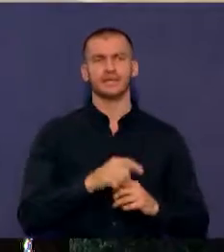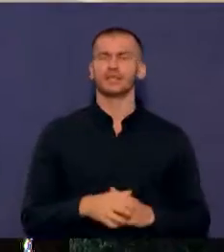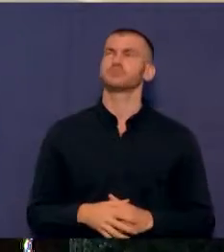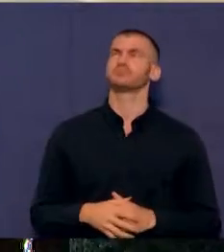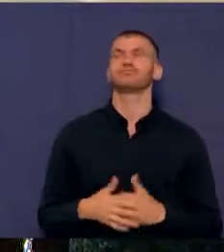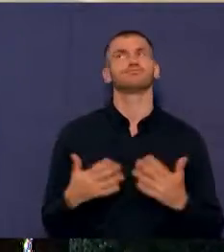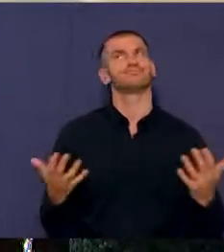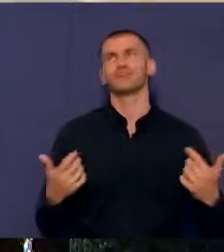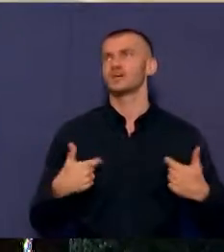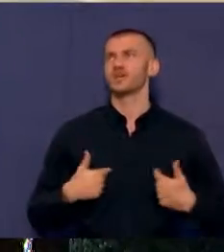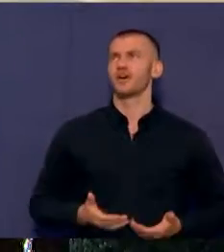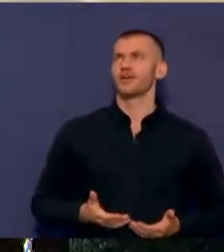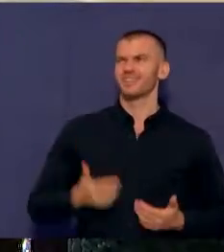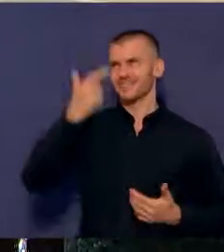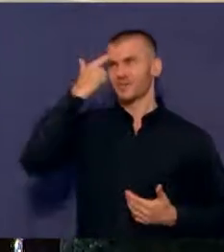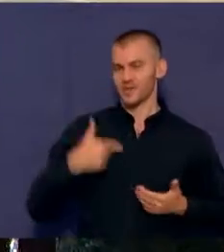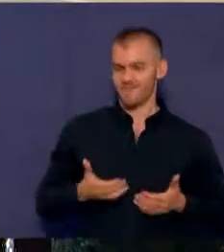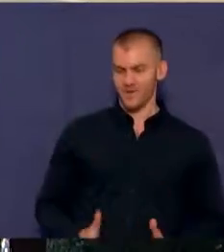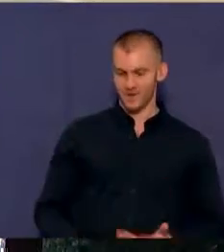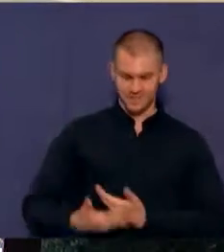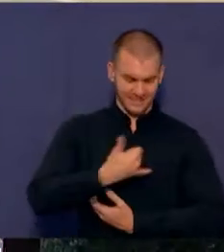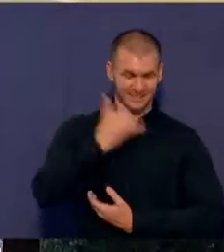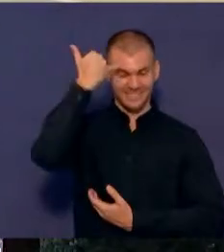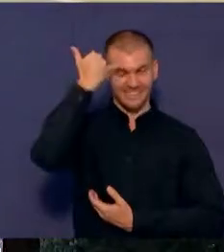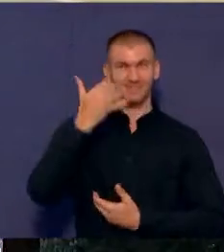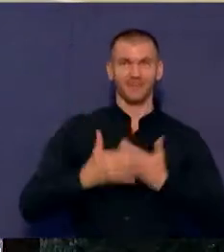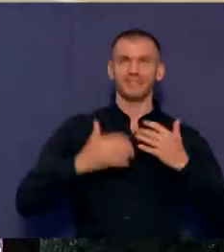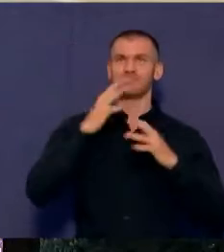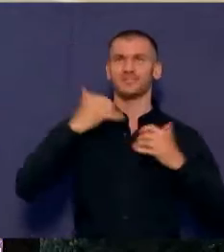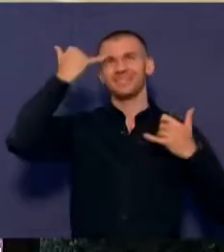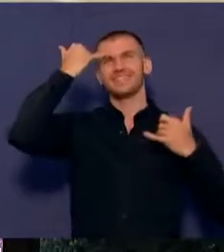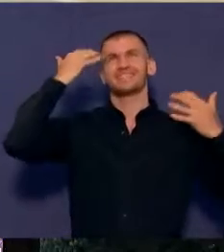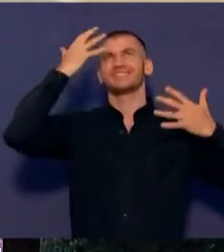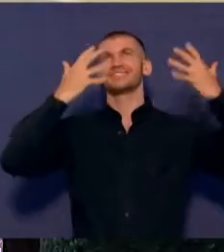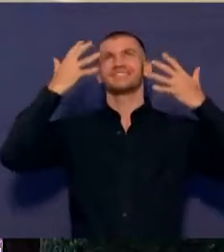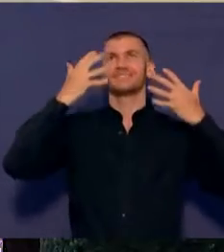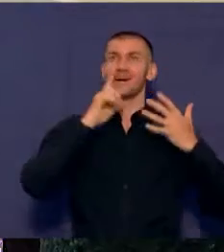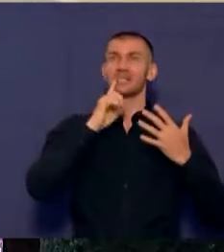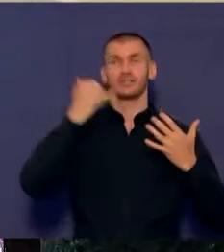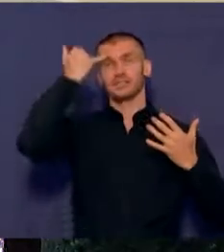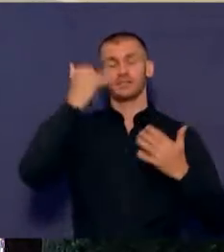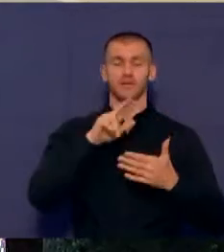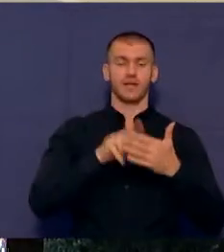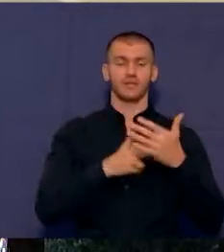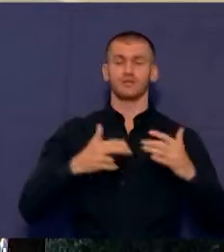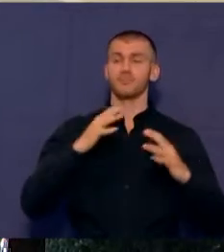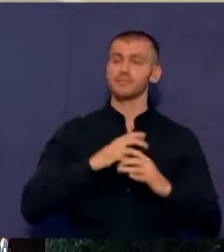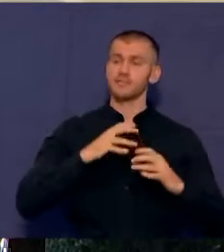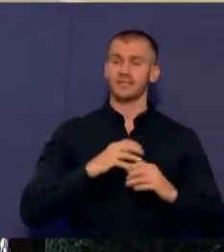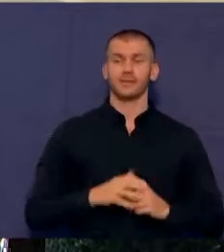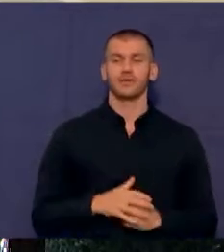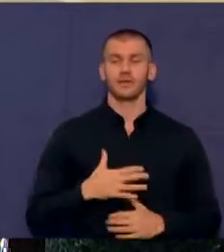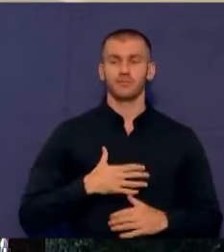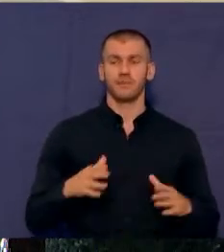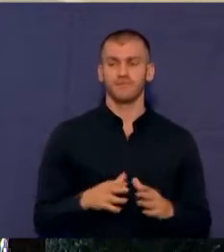jag föddes nog med musik i huvudet, tror jag. Det har alltid varit där, alltså naturligt. Min familj är